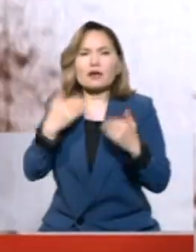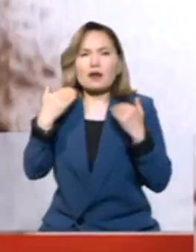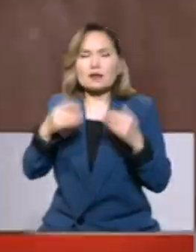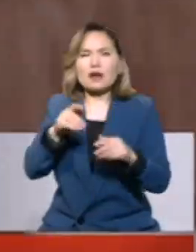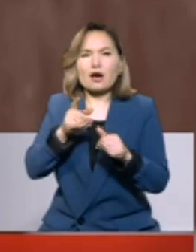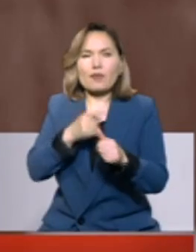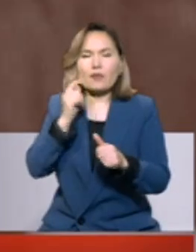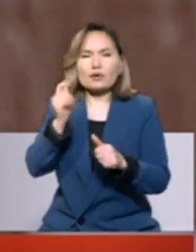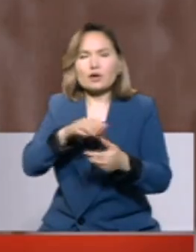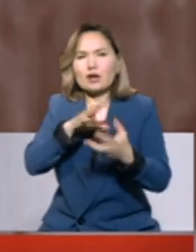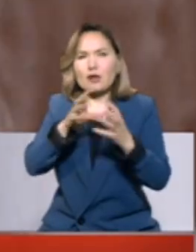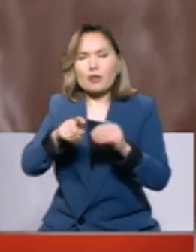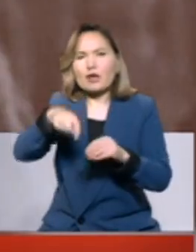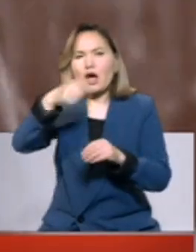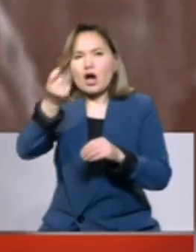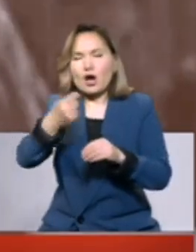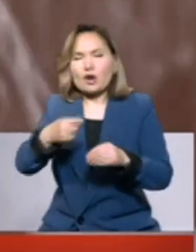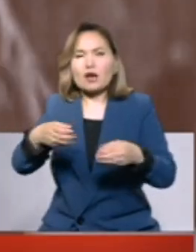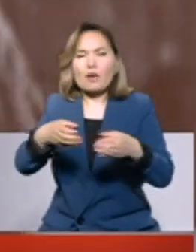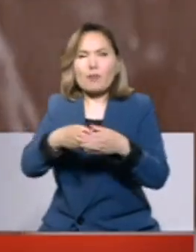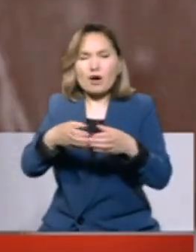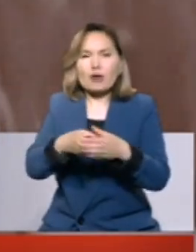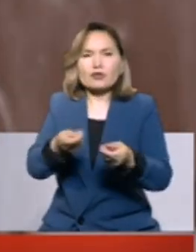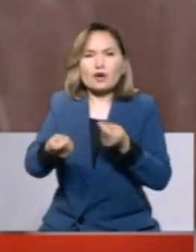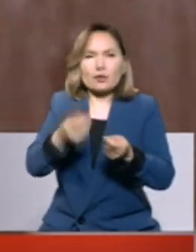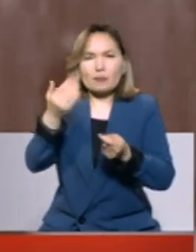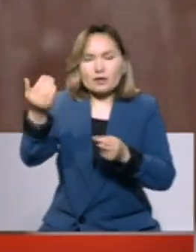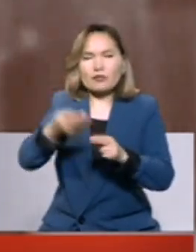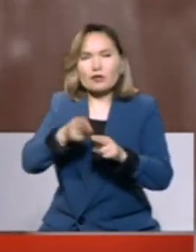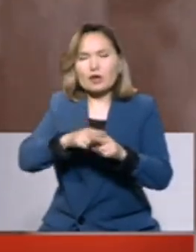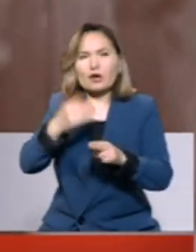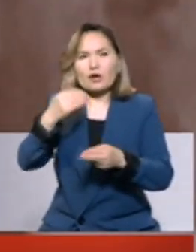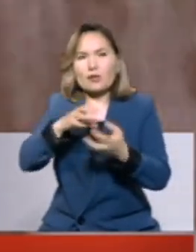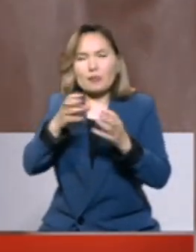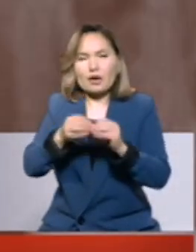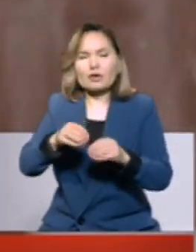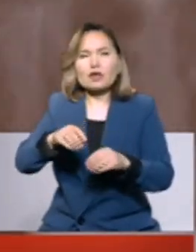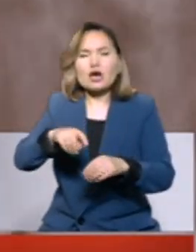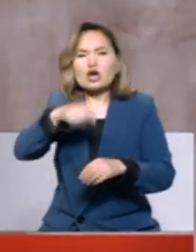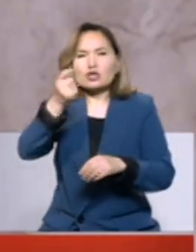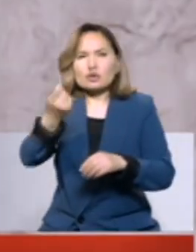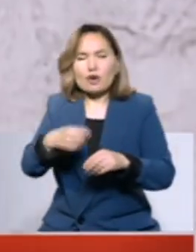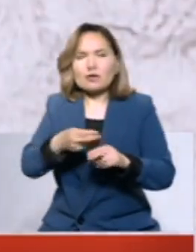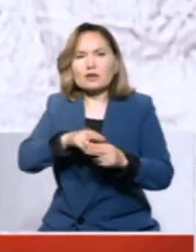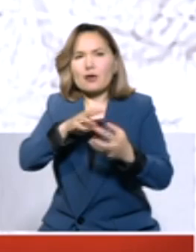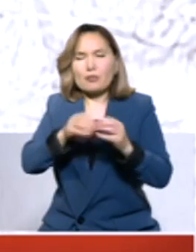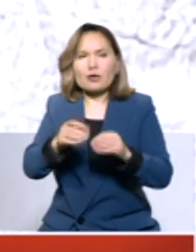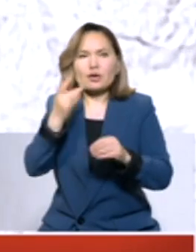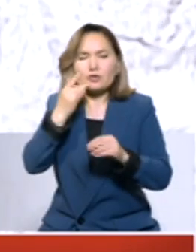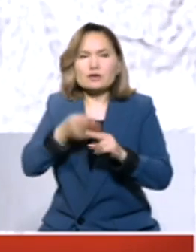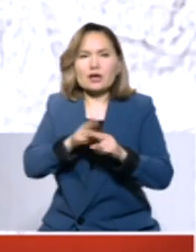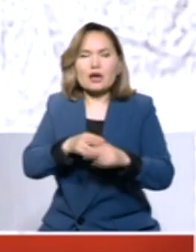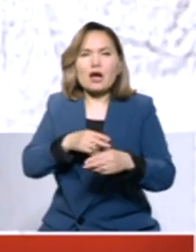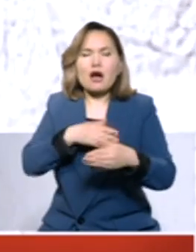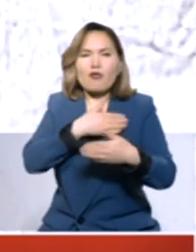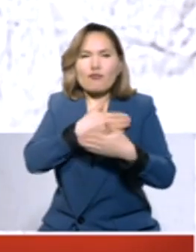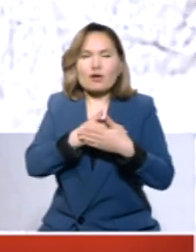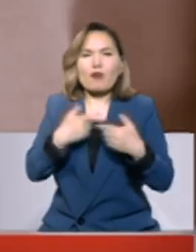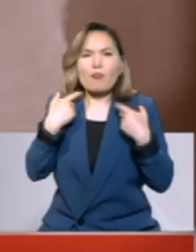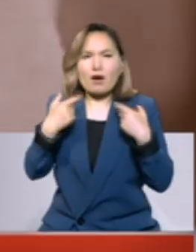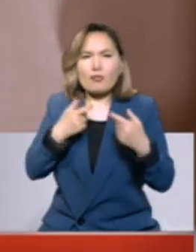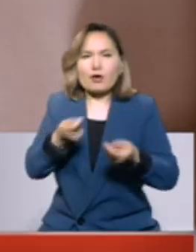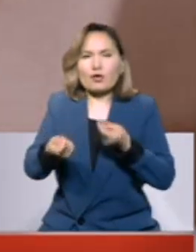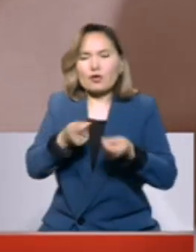берілді. Майданға взвод командир ретінде аттанған Сағадат Нұрмағамбетов соғысты Берлин түбінде батальон командирі болып